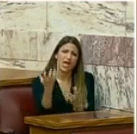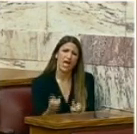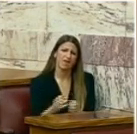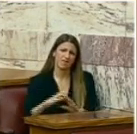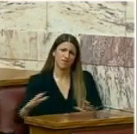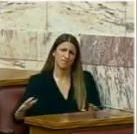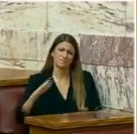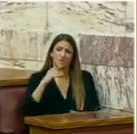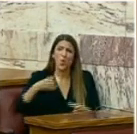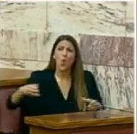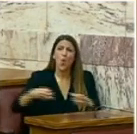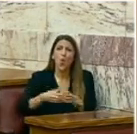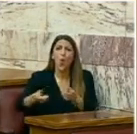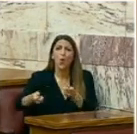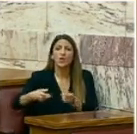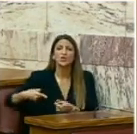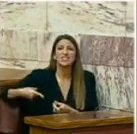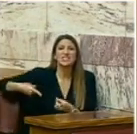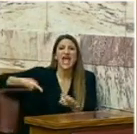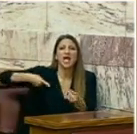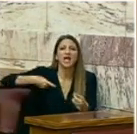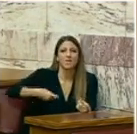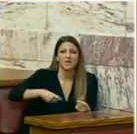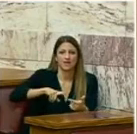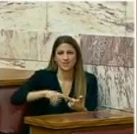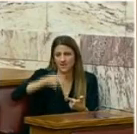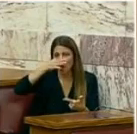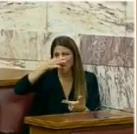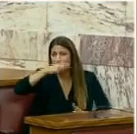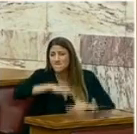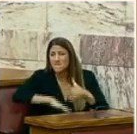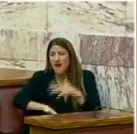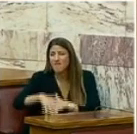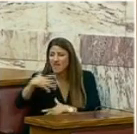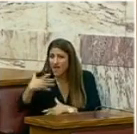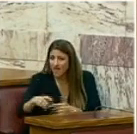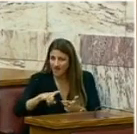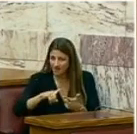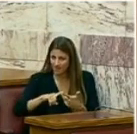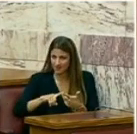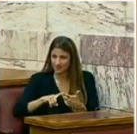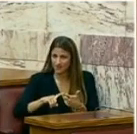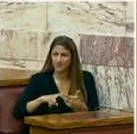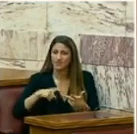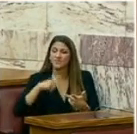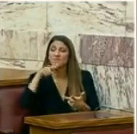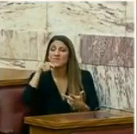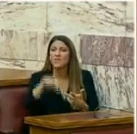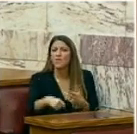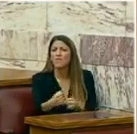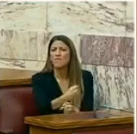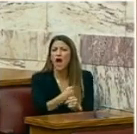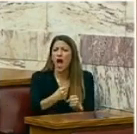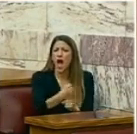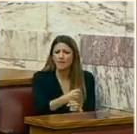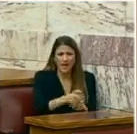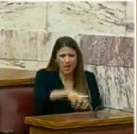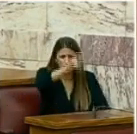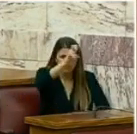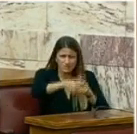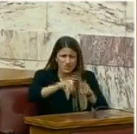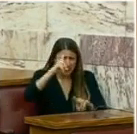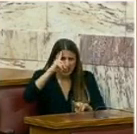εγκληματικών οργανώσεων στην ουσία, μαφίας που δραστηριοποιούνται σε αυτό το τομέα, στον